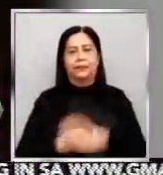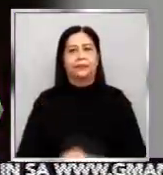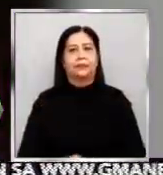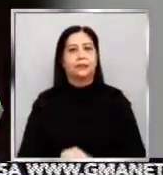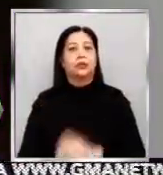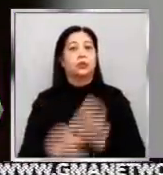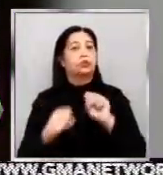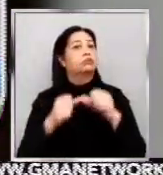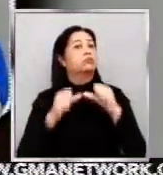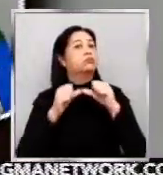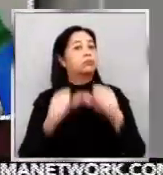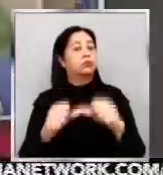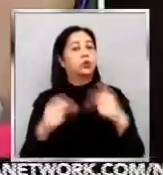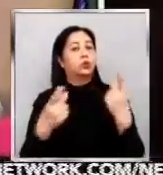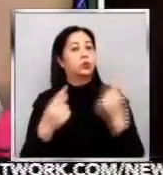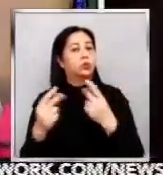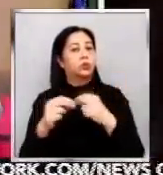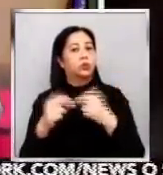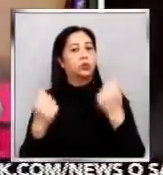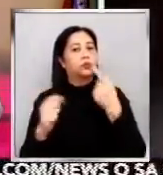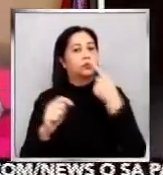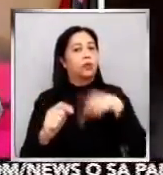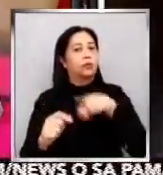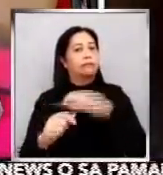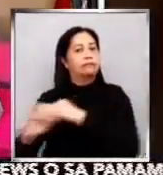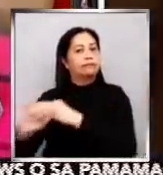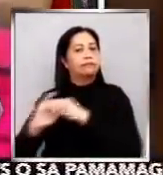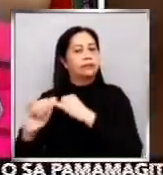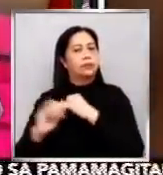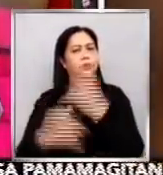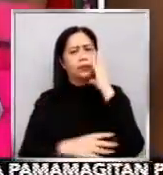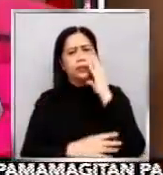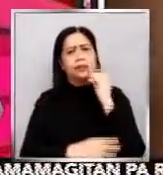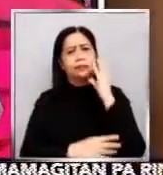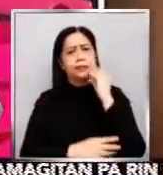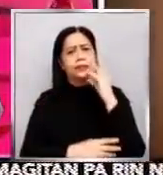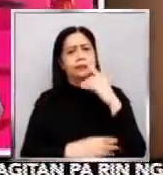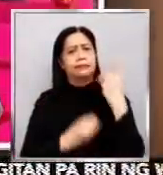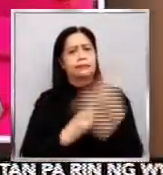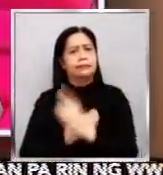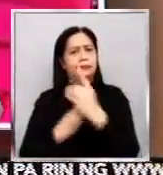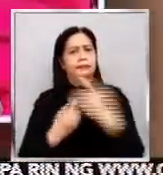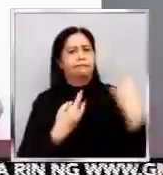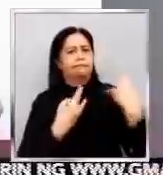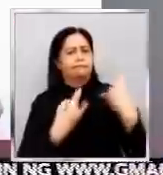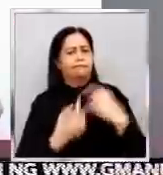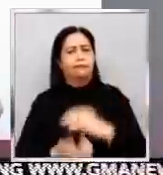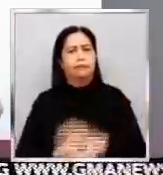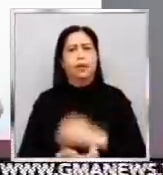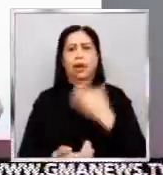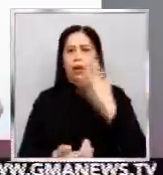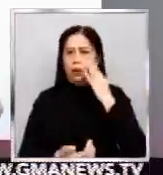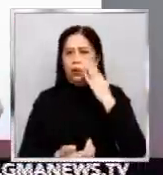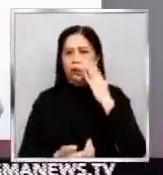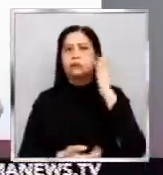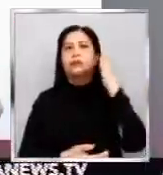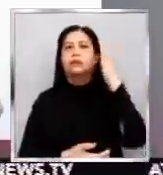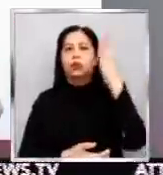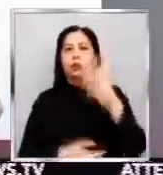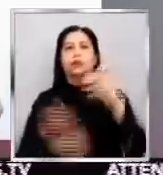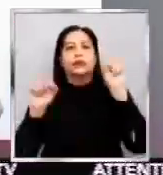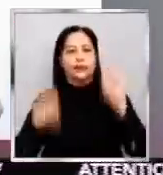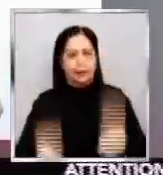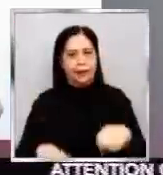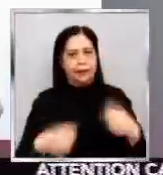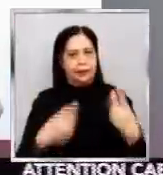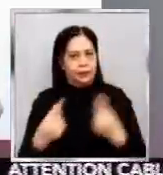kanyang ginagawa sa ngala namang kapwa niyang nakakaranas pa rin ng pangungutya. Alam ko in the near future, kaya natin ito, matatanggap